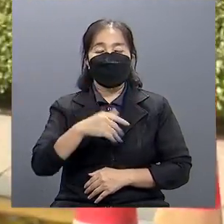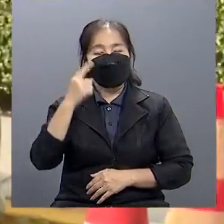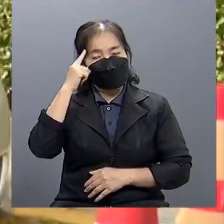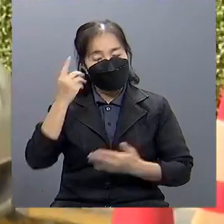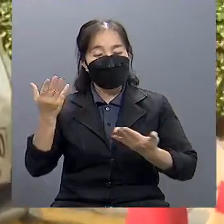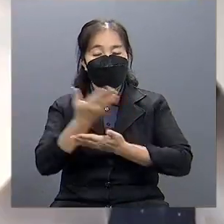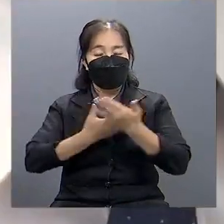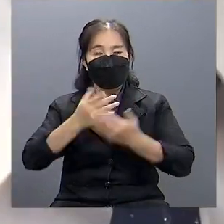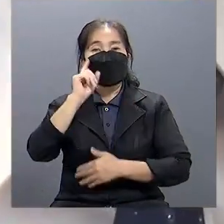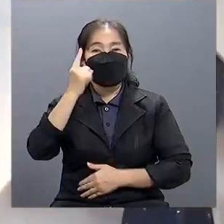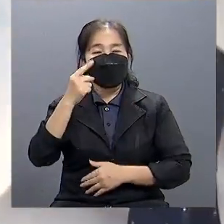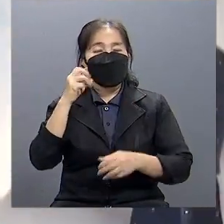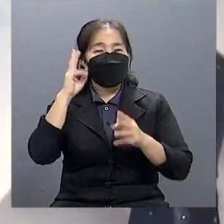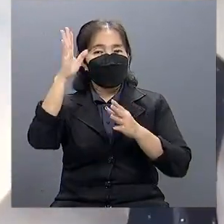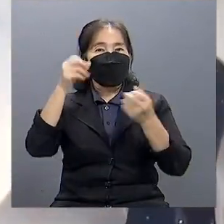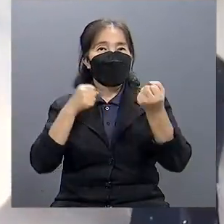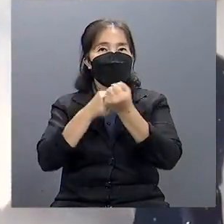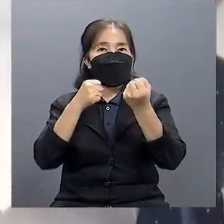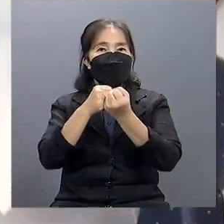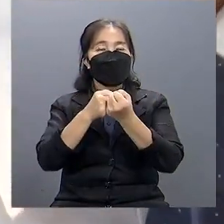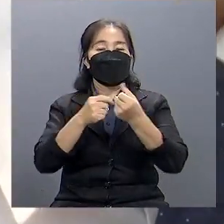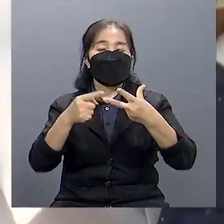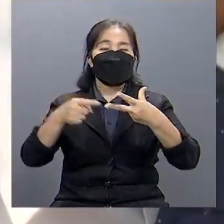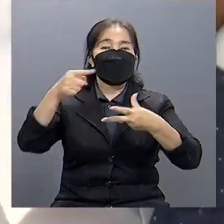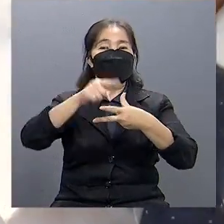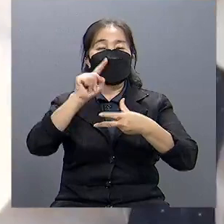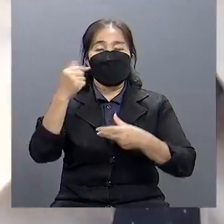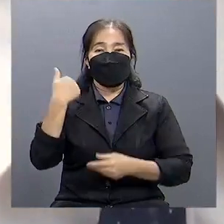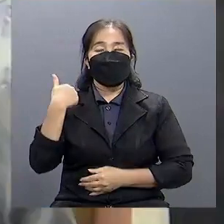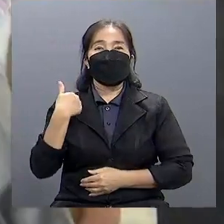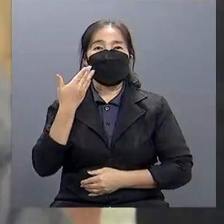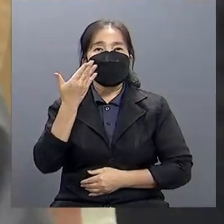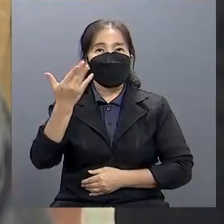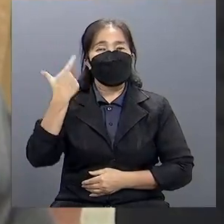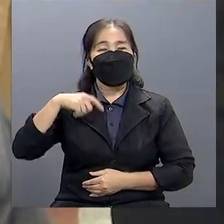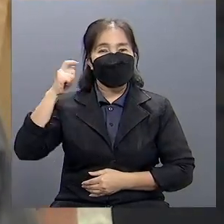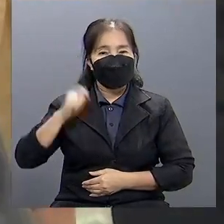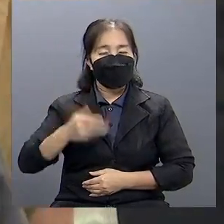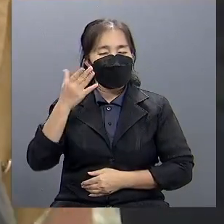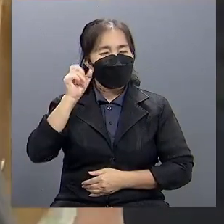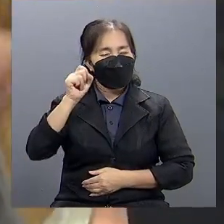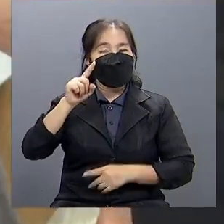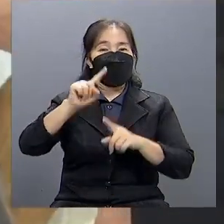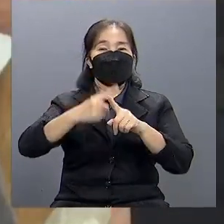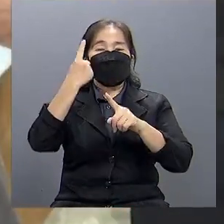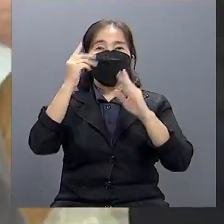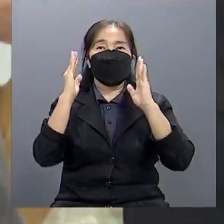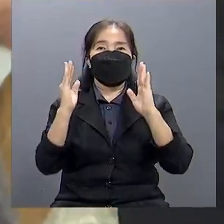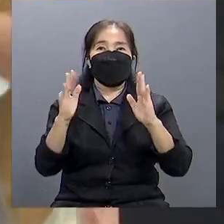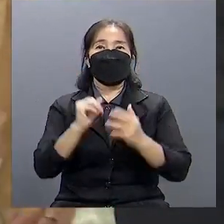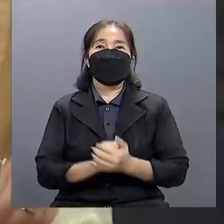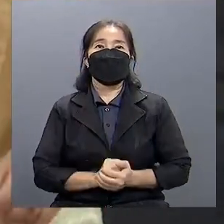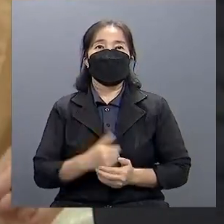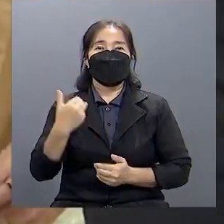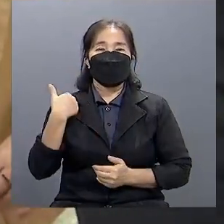การต่อสู้คดีในชั้นฎีกาโดยมีเวลาในการยื่นขอให้ศาลอนุญาตฎีกาภายใน1เดือนค่ะนอกจากนี้ยังมีนางอังคณานิลภัย